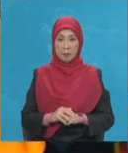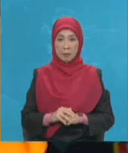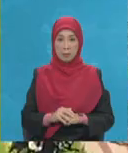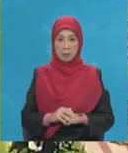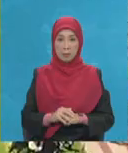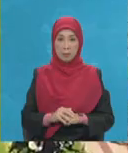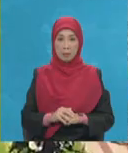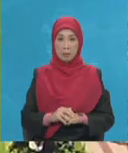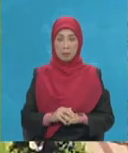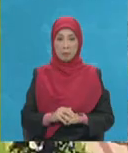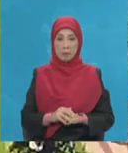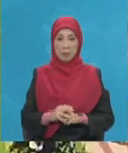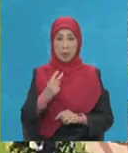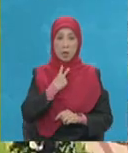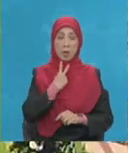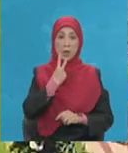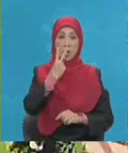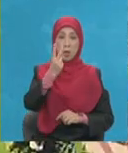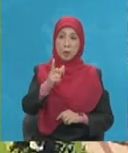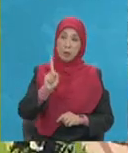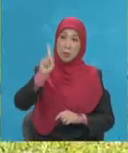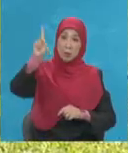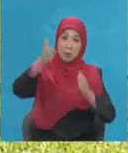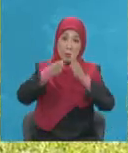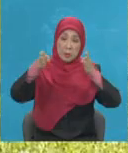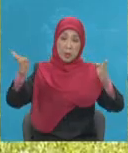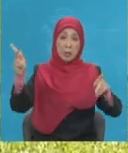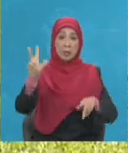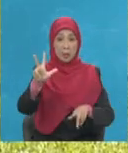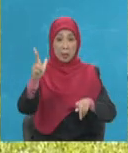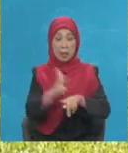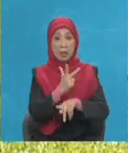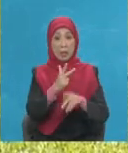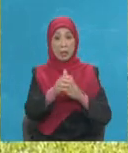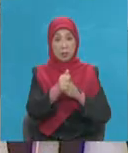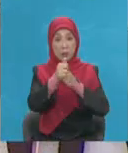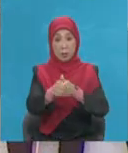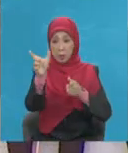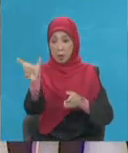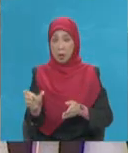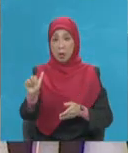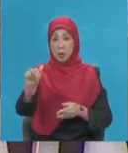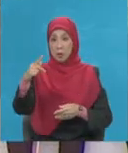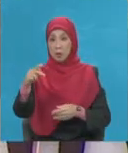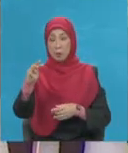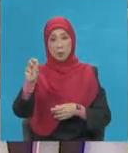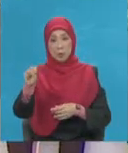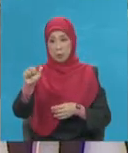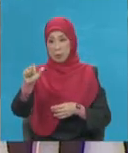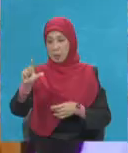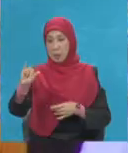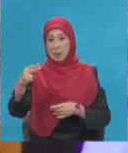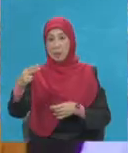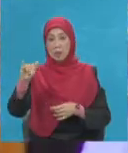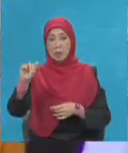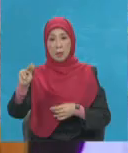Allah. Laungan takbir sebanyak 3 kali dikepelai oleh Awangku Muhammad Solehin bin Pengiran Haji